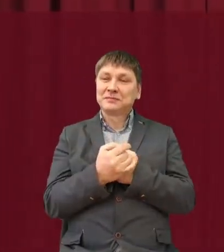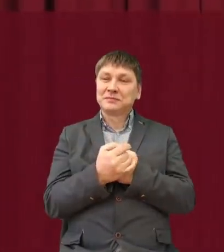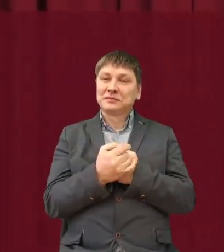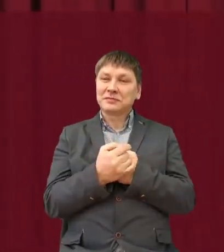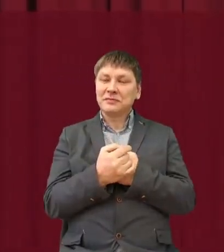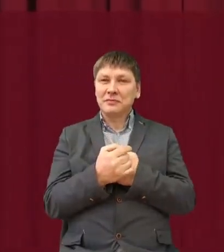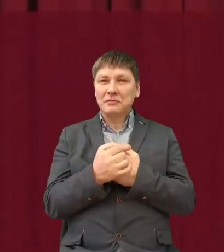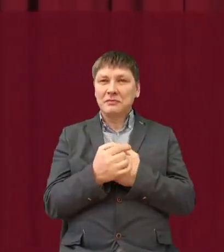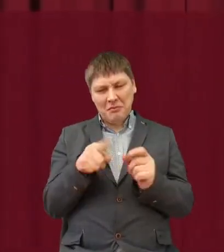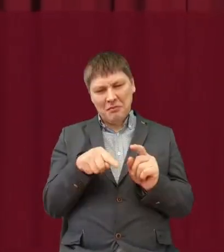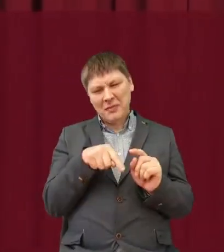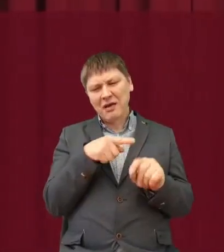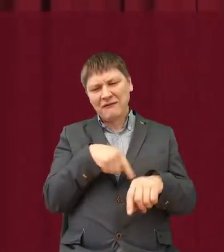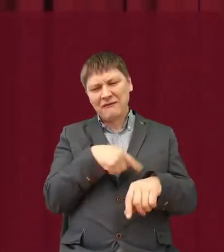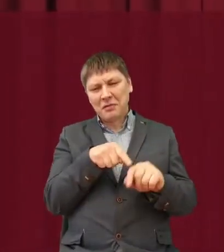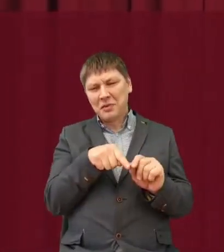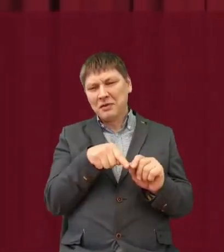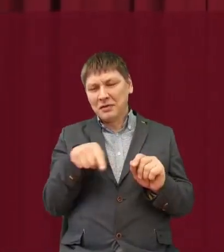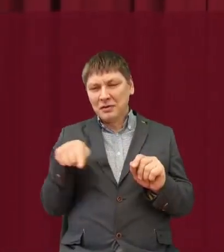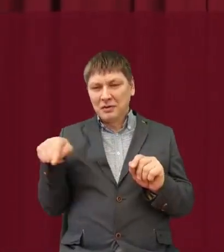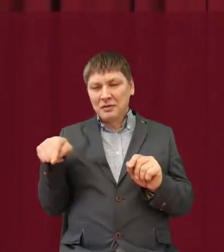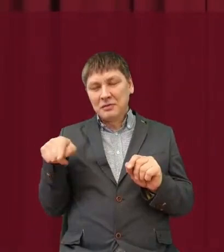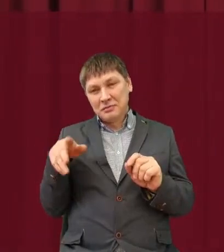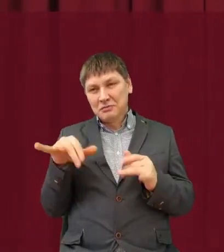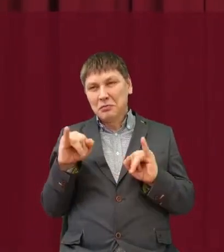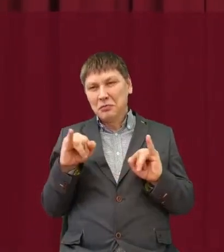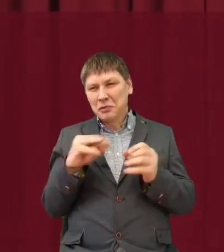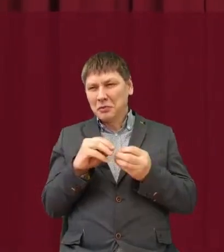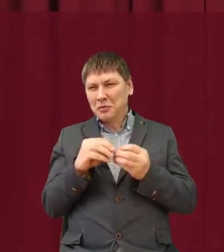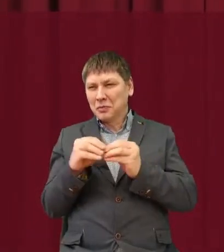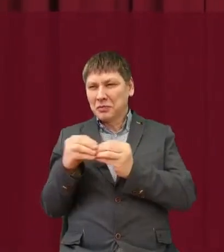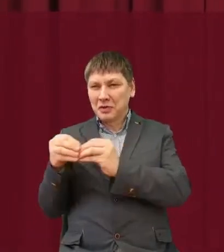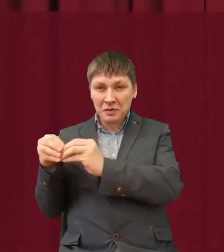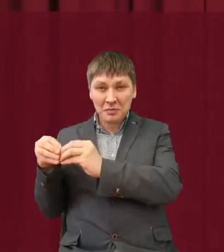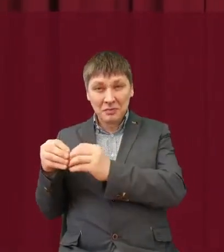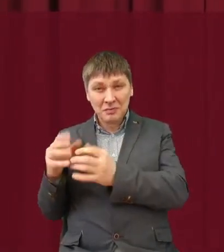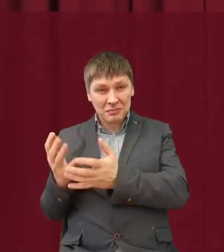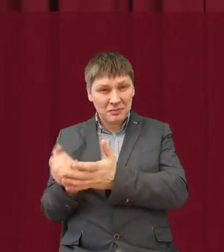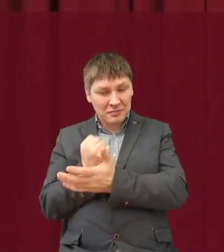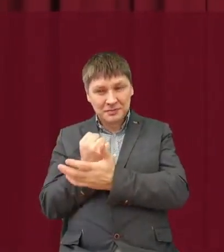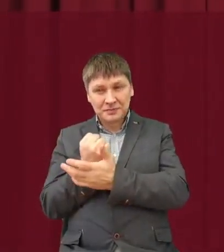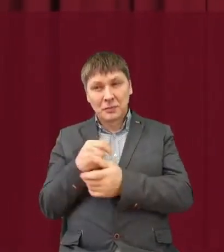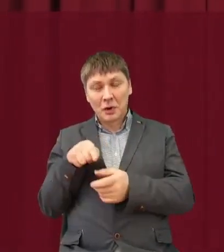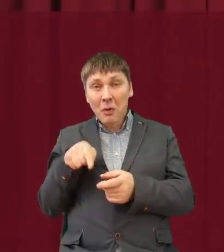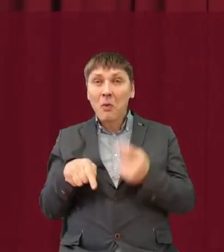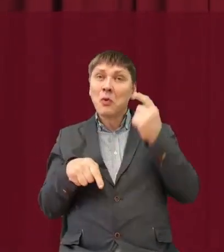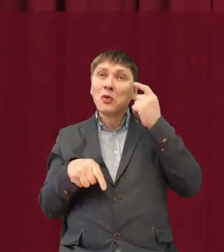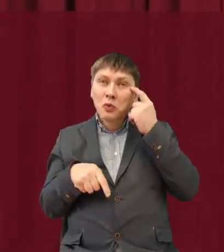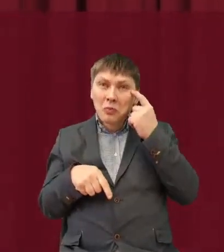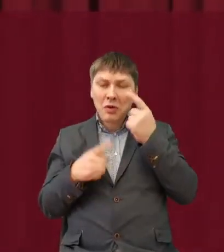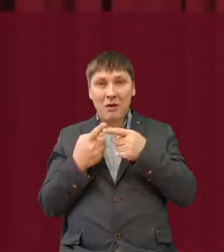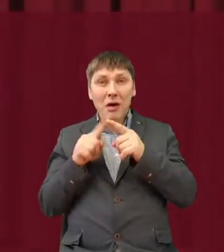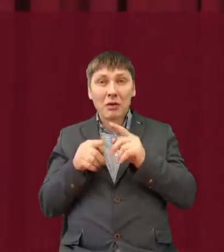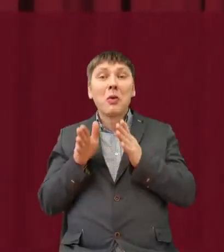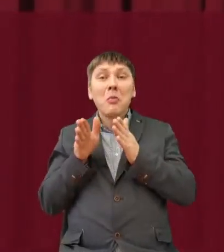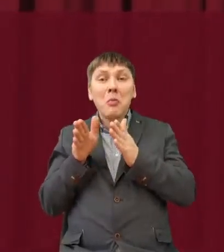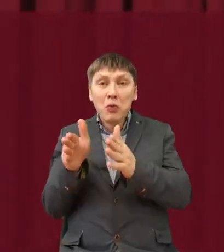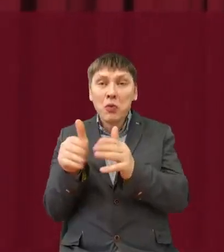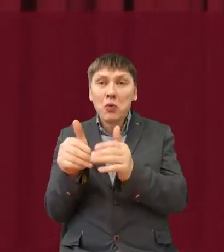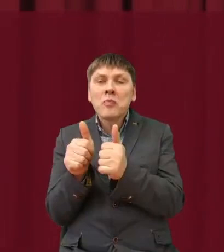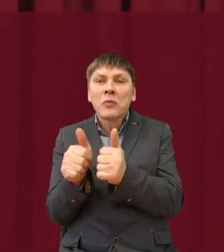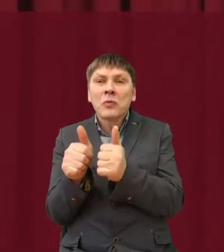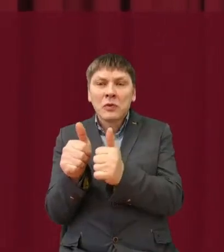принимает катастрофические решения основываясь на своем самообмане он думает что этот путь правильный